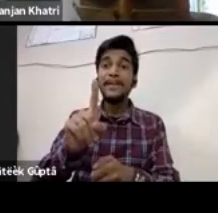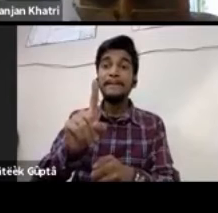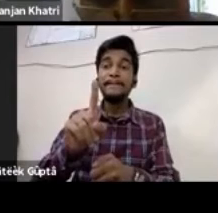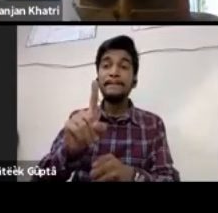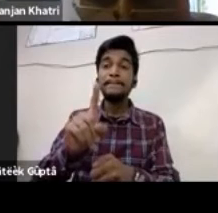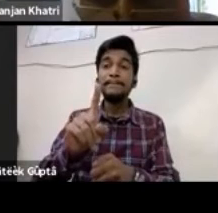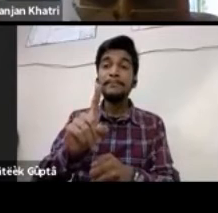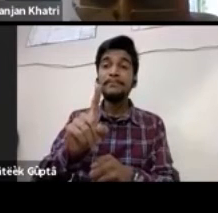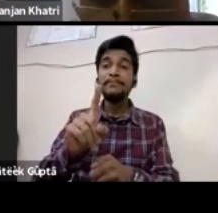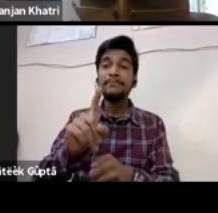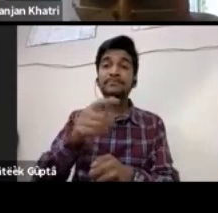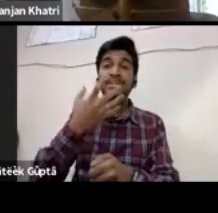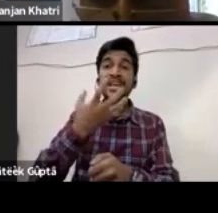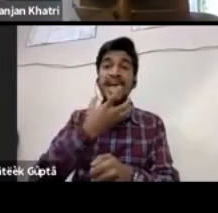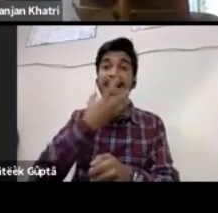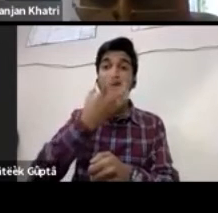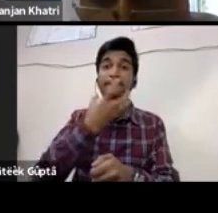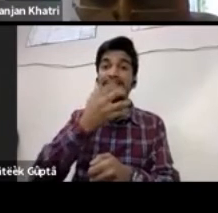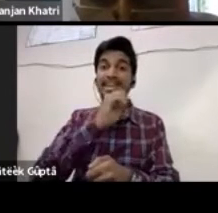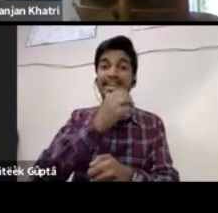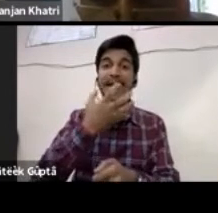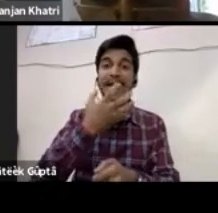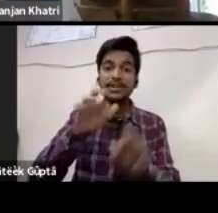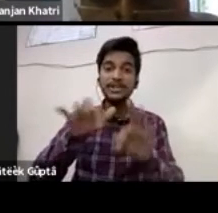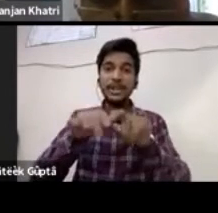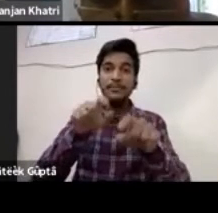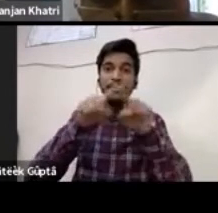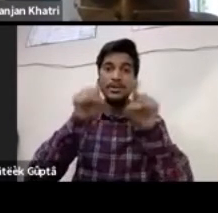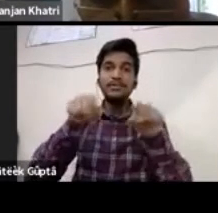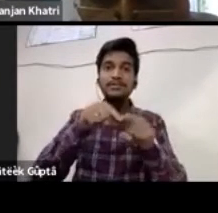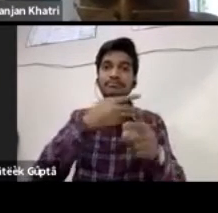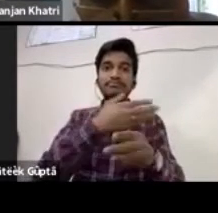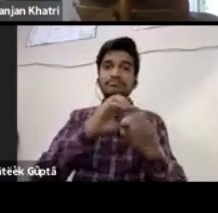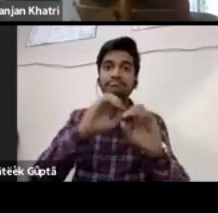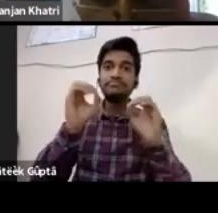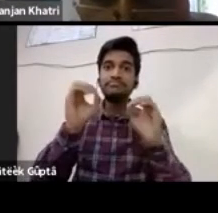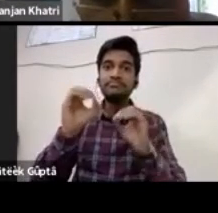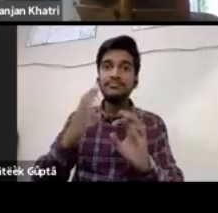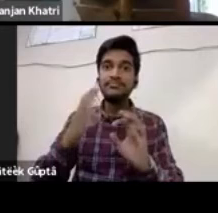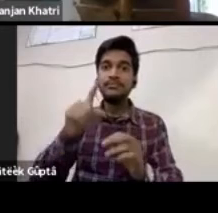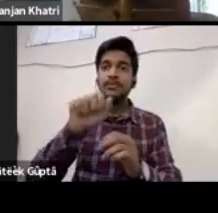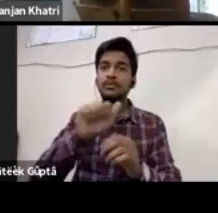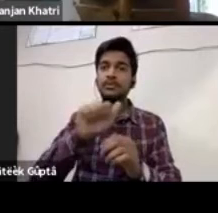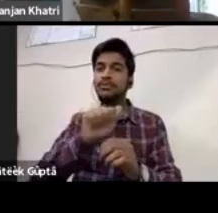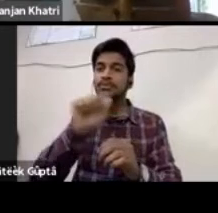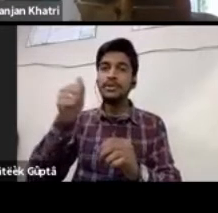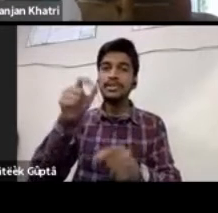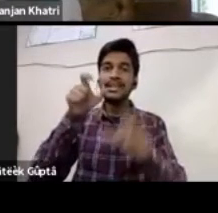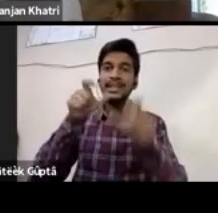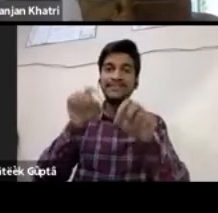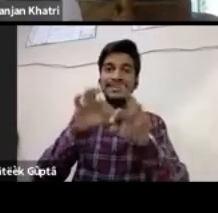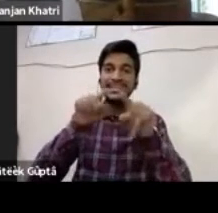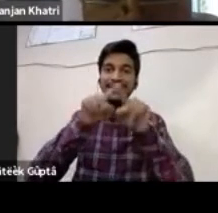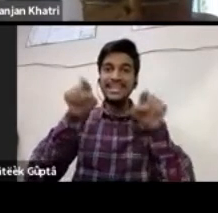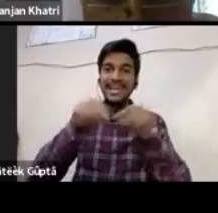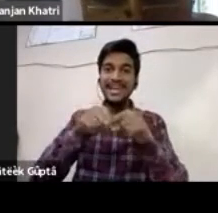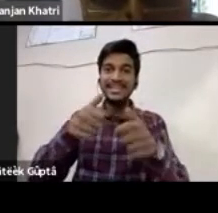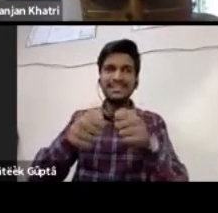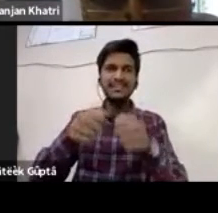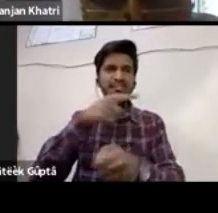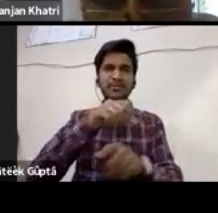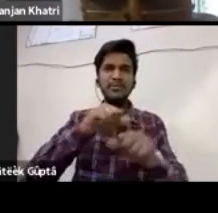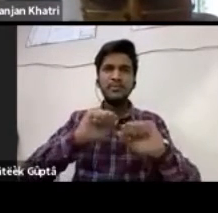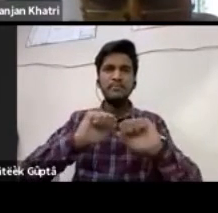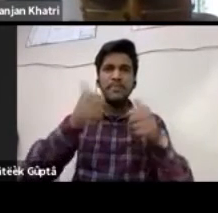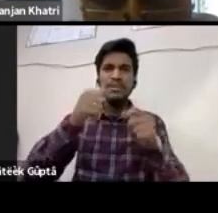कीबोर्ड बनाता रही है, एक और कंपनी ने कीबोर्ड बनाना शुरू किया, ब्लैकबेरी ने उसको जाके सू कर दिया. भैया आप तो बनाते नहीं थे, कोई